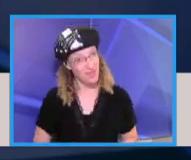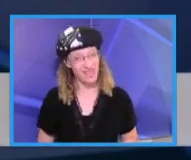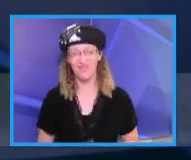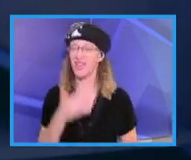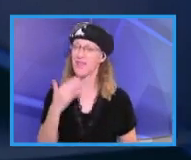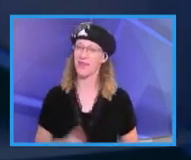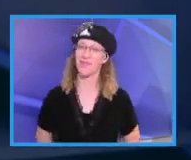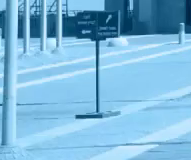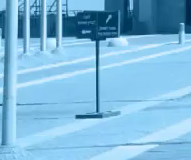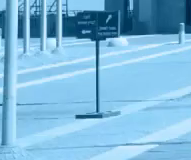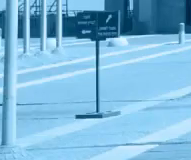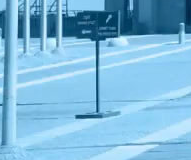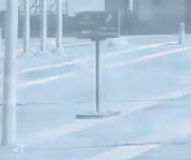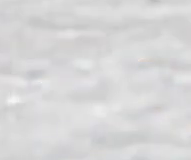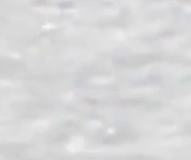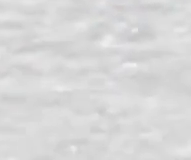רבה.